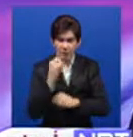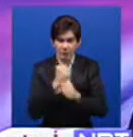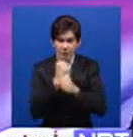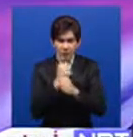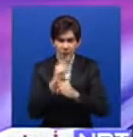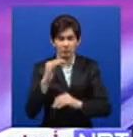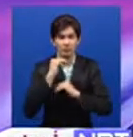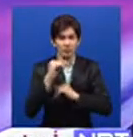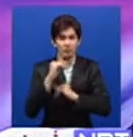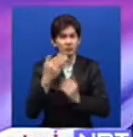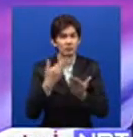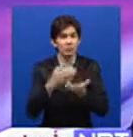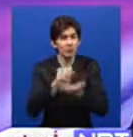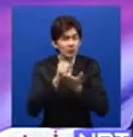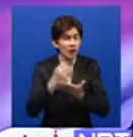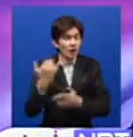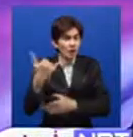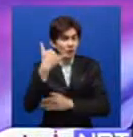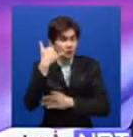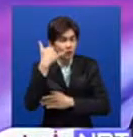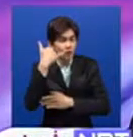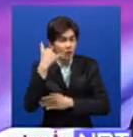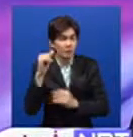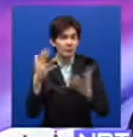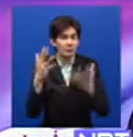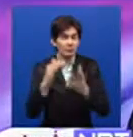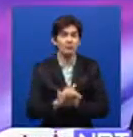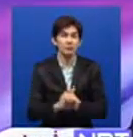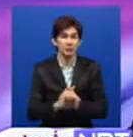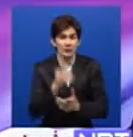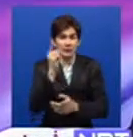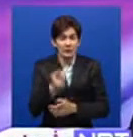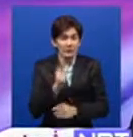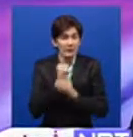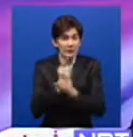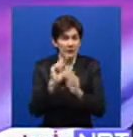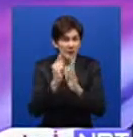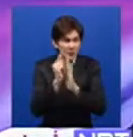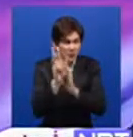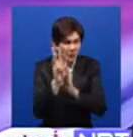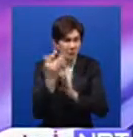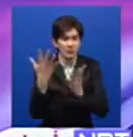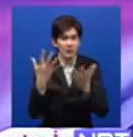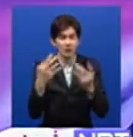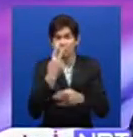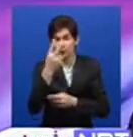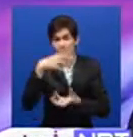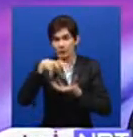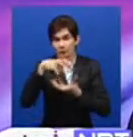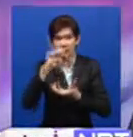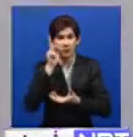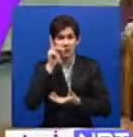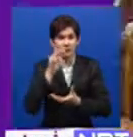กำหนดอัตราค่าบริการโทรศัพท์สาธารณะเคลื่อนที่ตามจริงเป็นวินาทีติดตามข่าวนี้ในชีพจรข่าวครับ